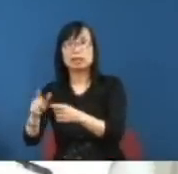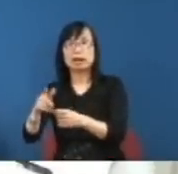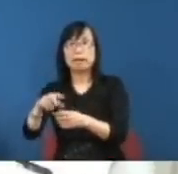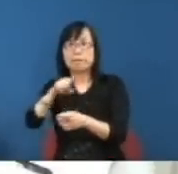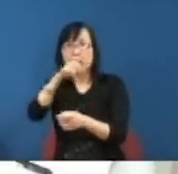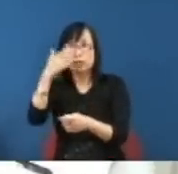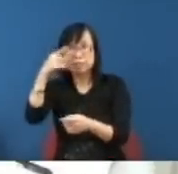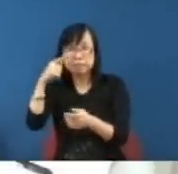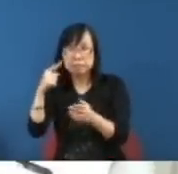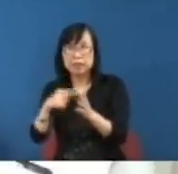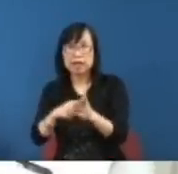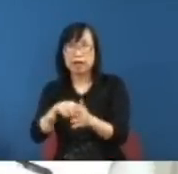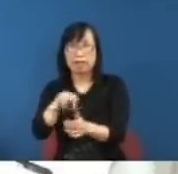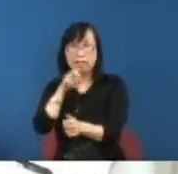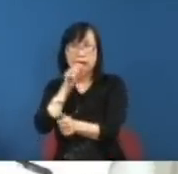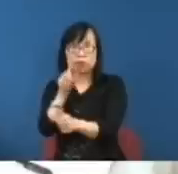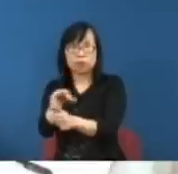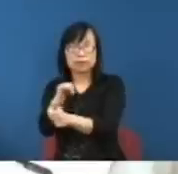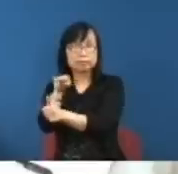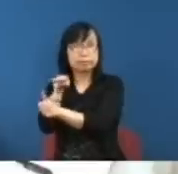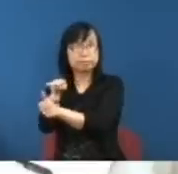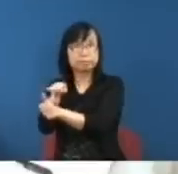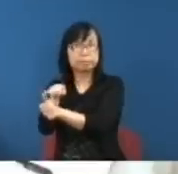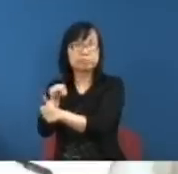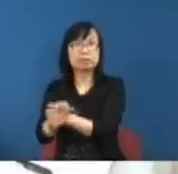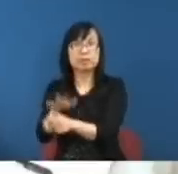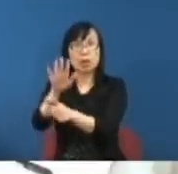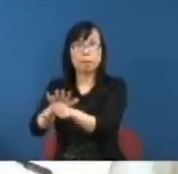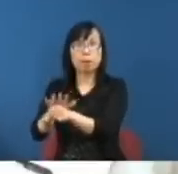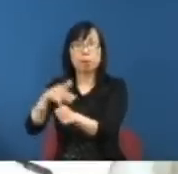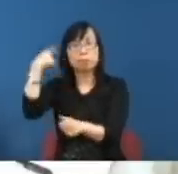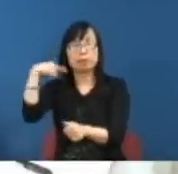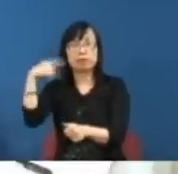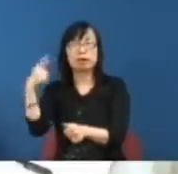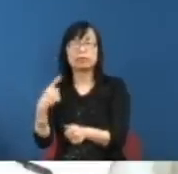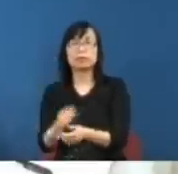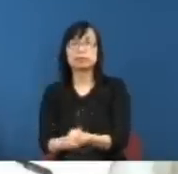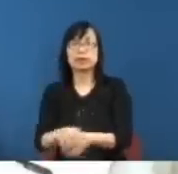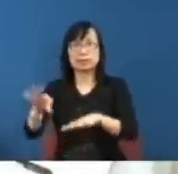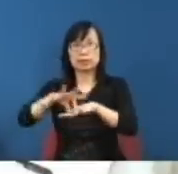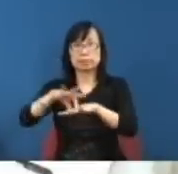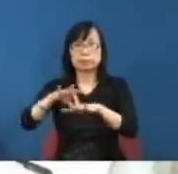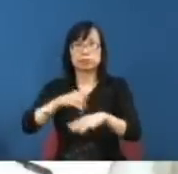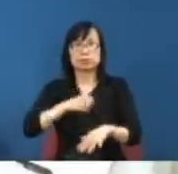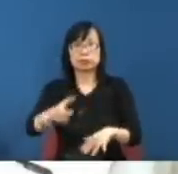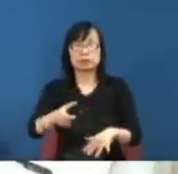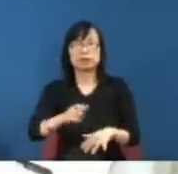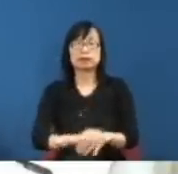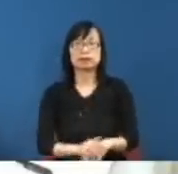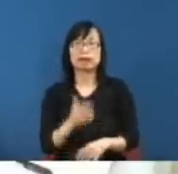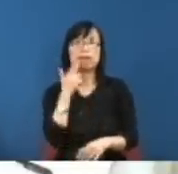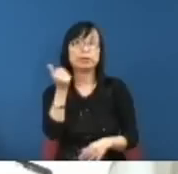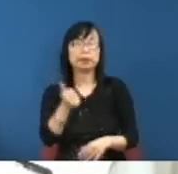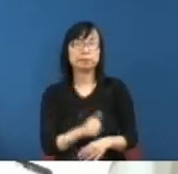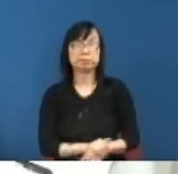框框去干涉他國內政，明框框去保護美國呢個金融資本帝國主義嘅利益。而實